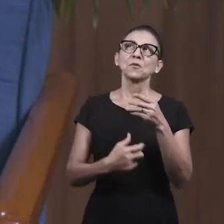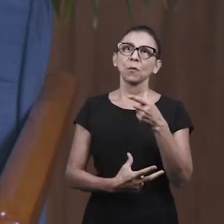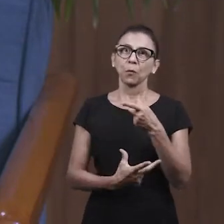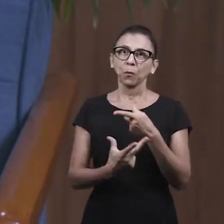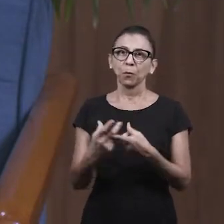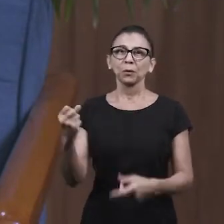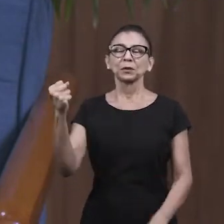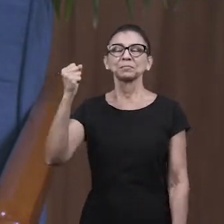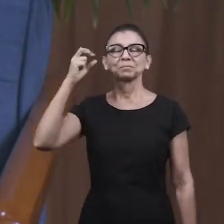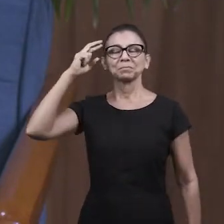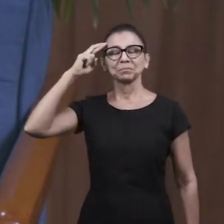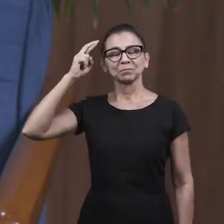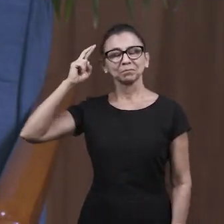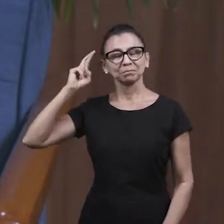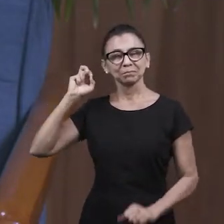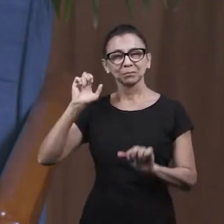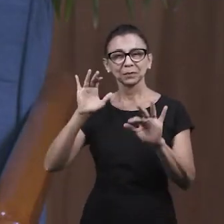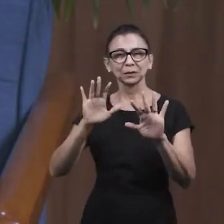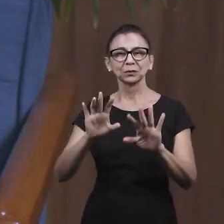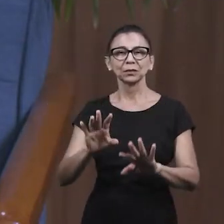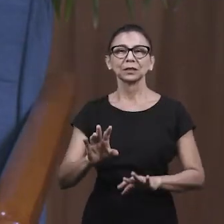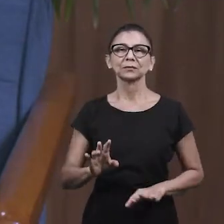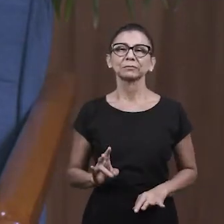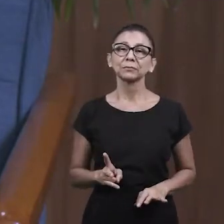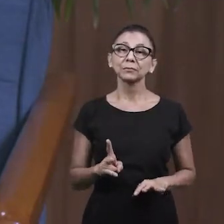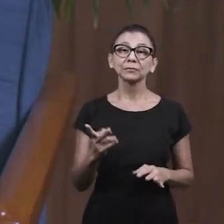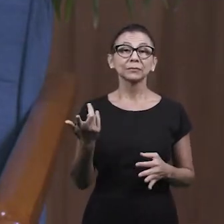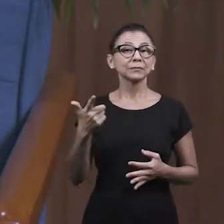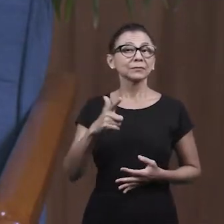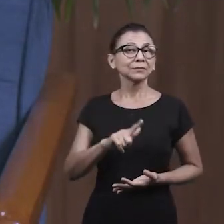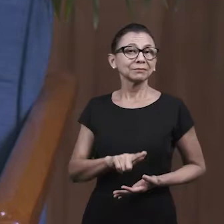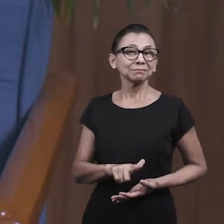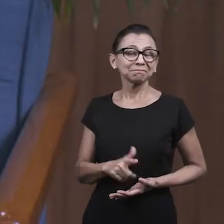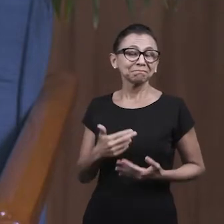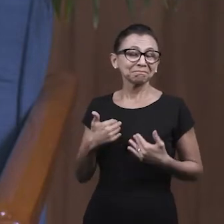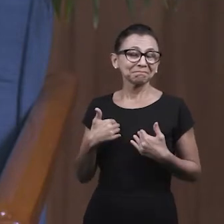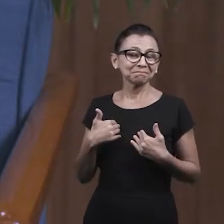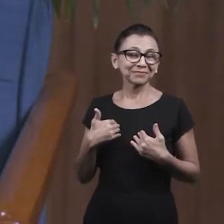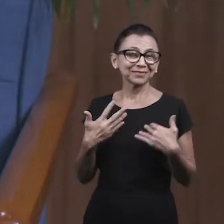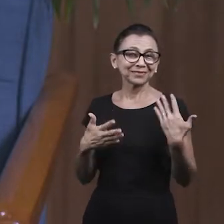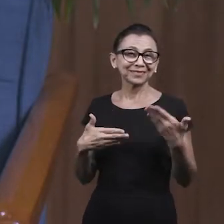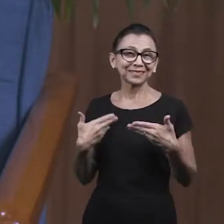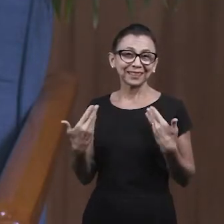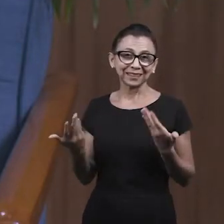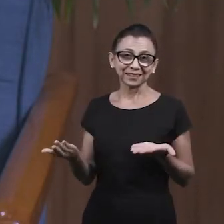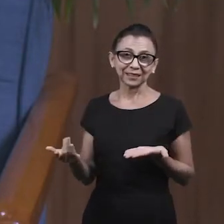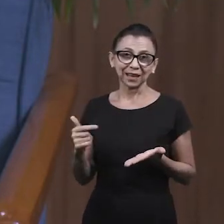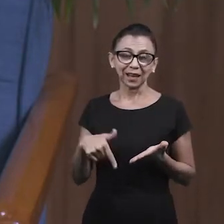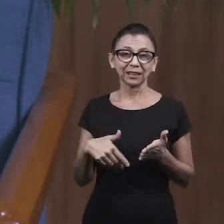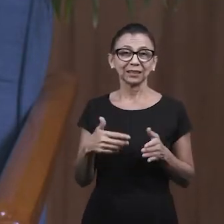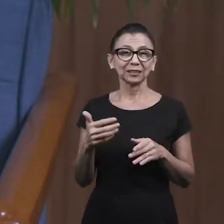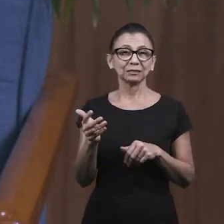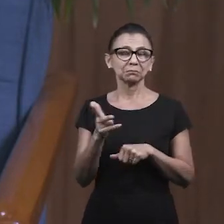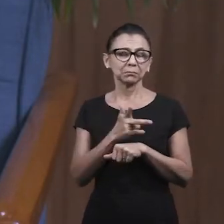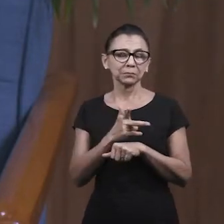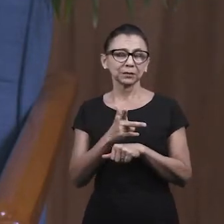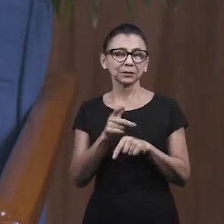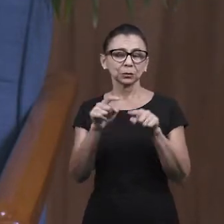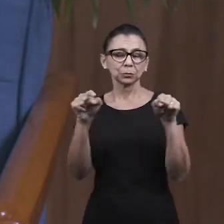jusqu'ici, nous avons vaincu, le Seigneur nous a bénis. Et encore une fois, pour ma joie, je reçois